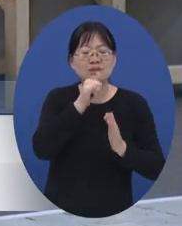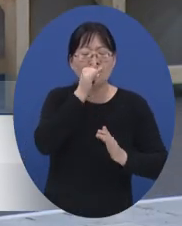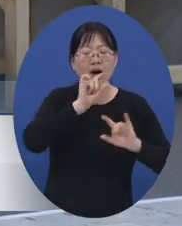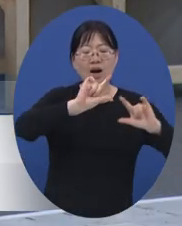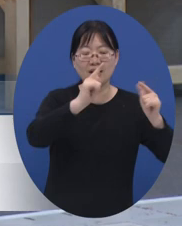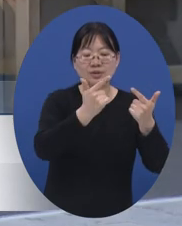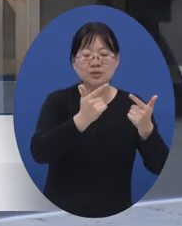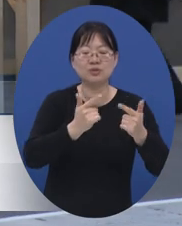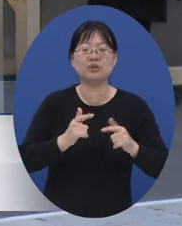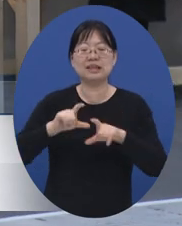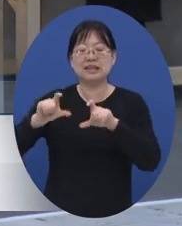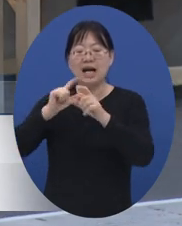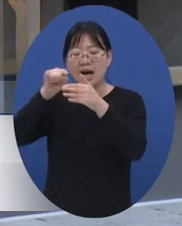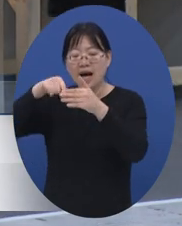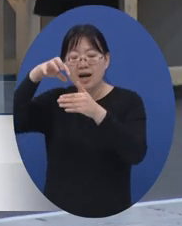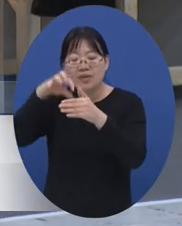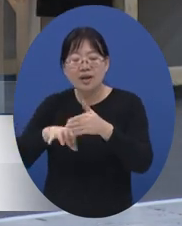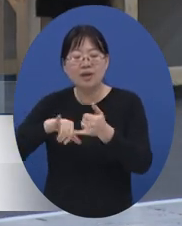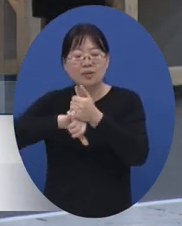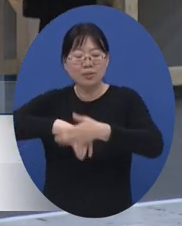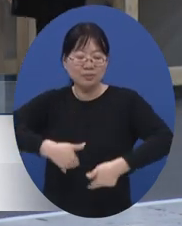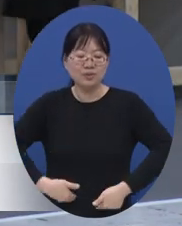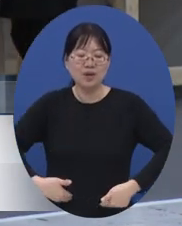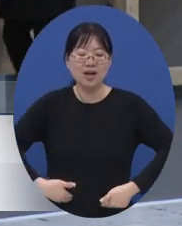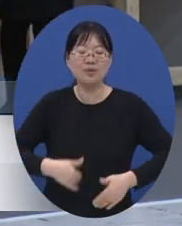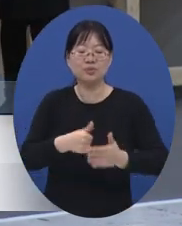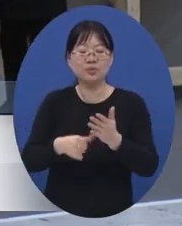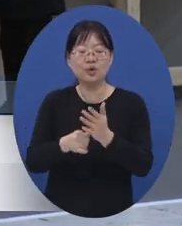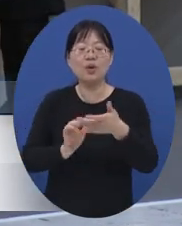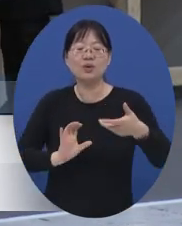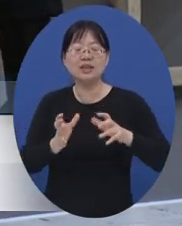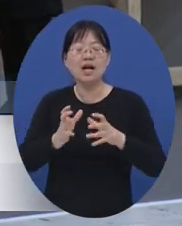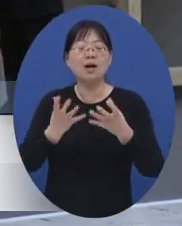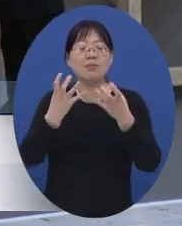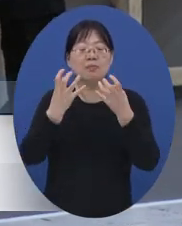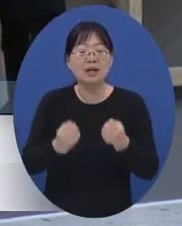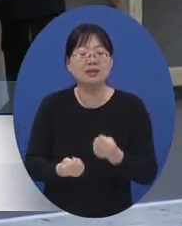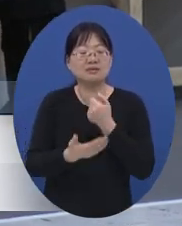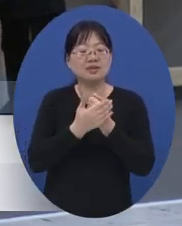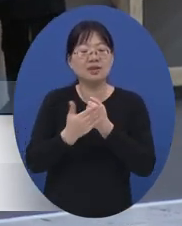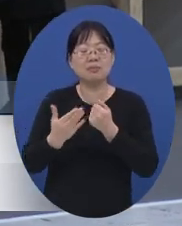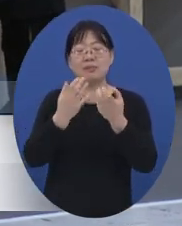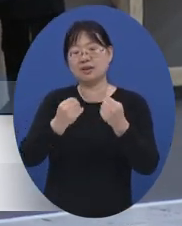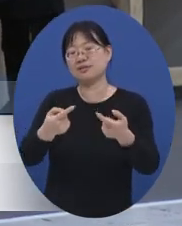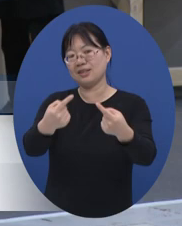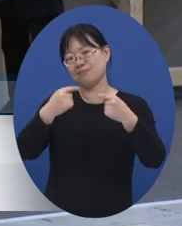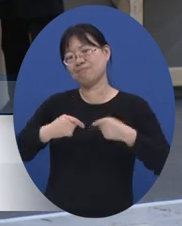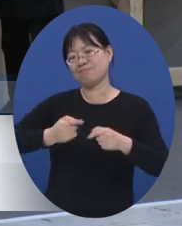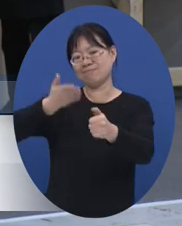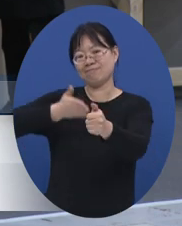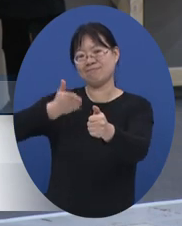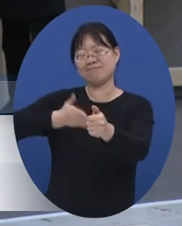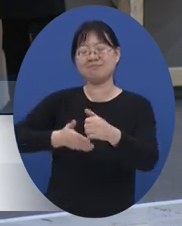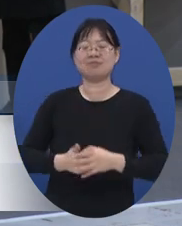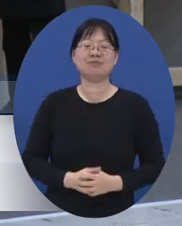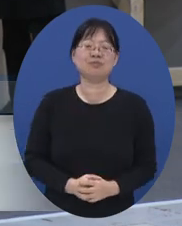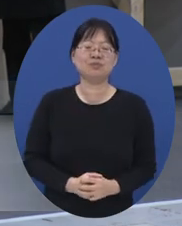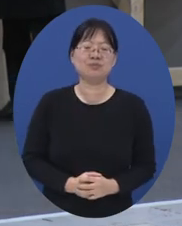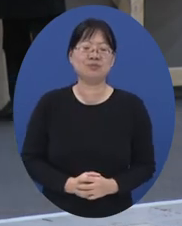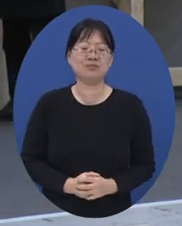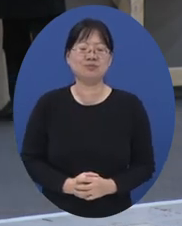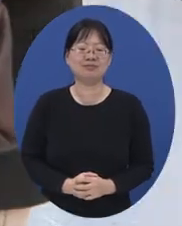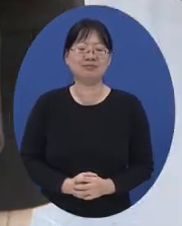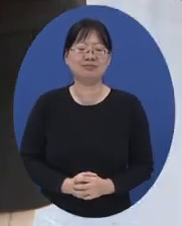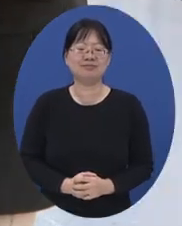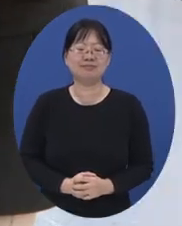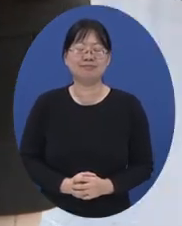전시품으로서만 있는 게 아니고 생활의 일상에 필요한 생활용품으로서 그 어떤 도자기가 많으니까 많이 참여해 주시면